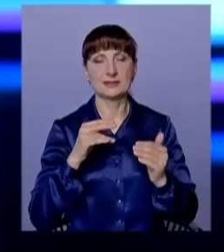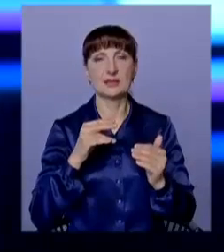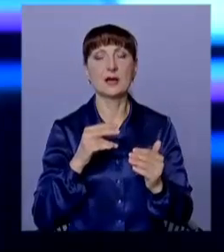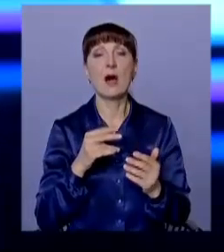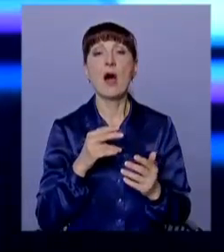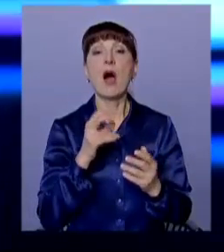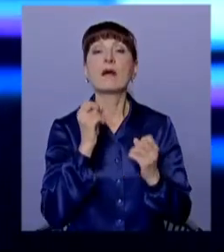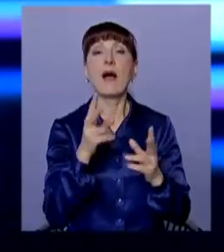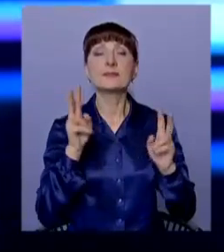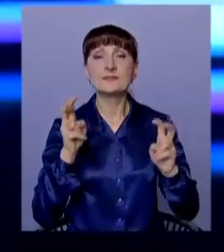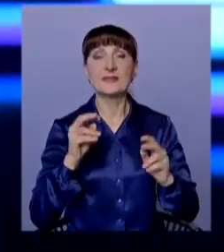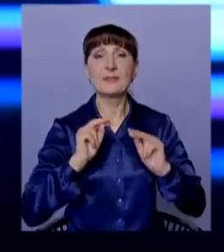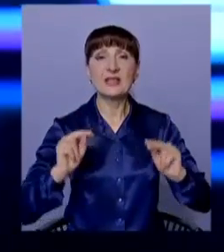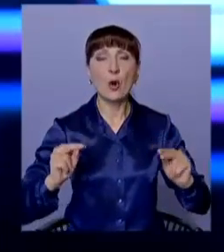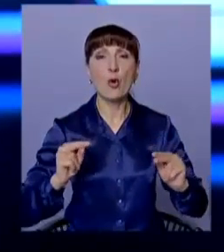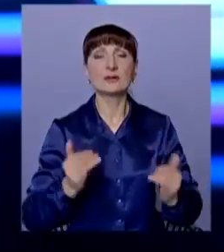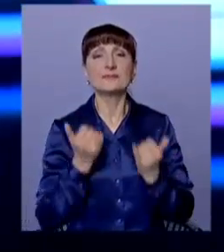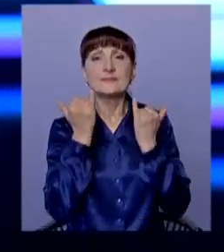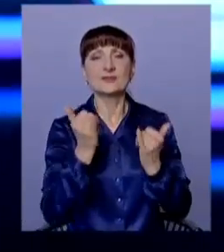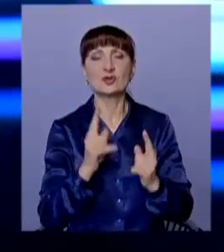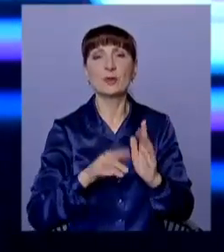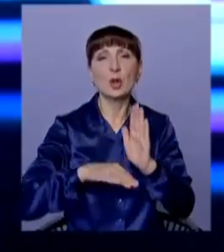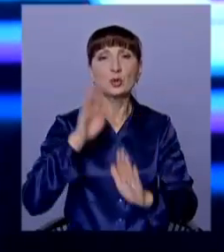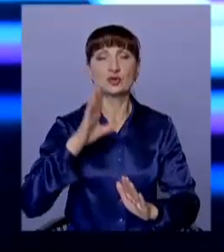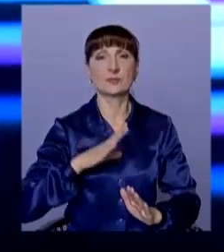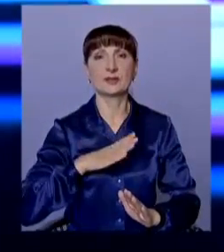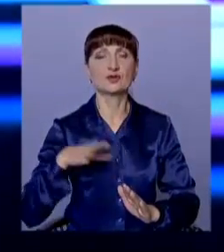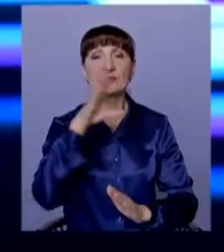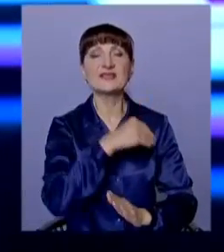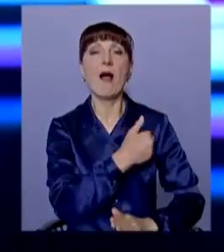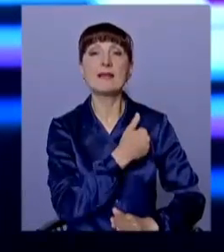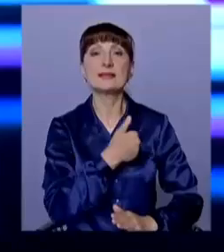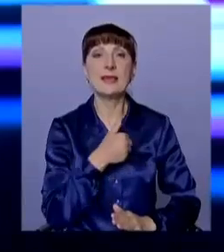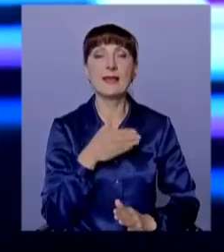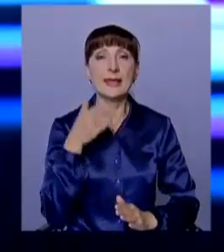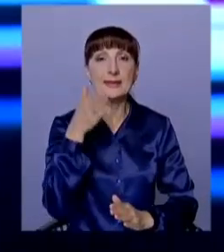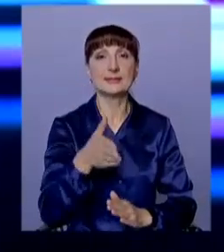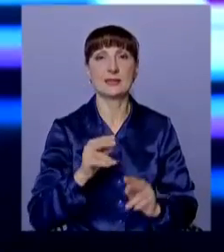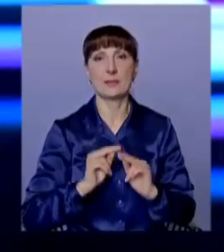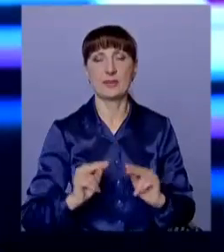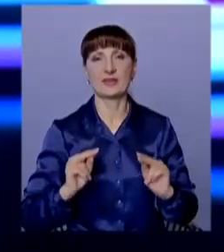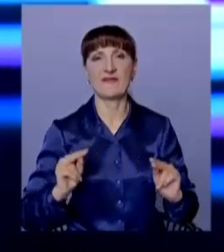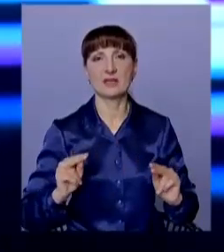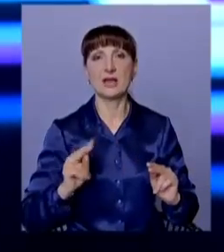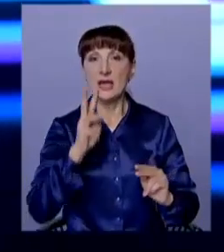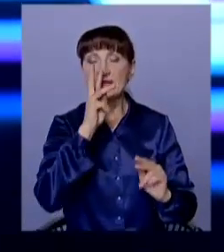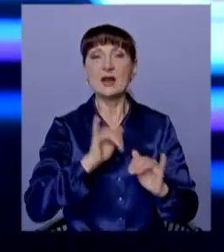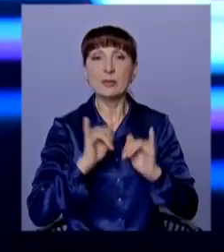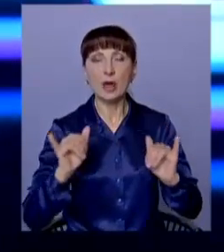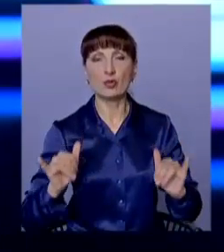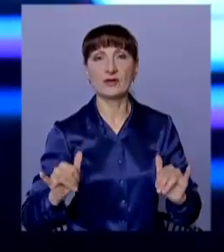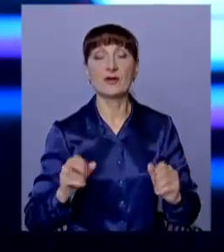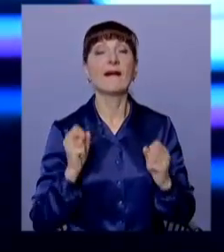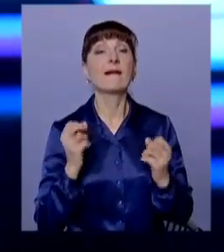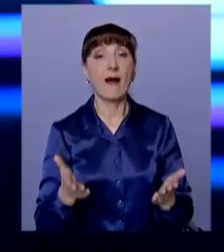можно поднять? Потому что мы говорим о госслужащих, что у них престиж профессии поднимается вместе с окладом, соизмеримо. Ну